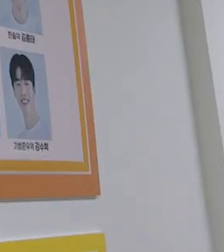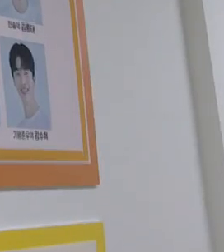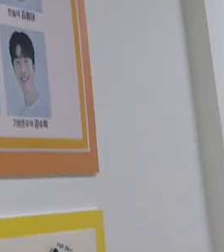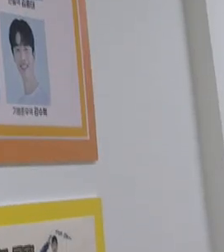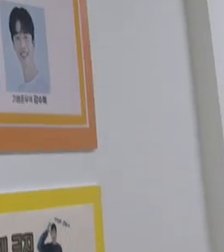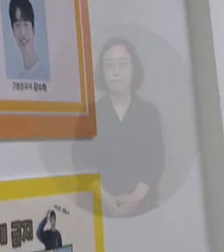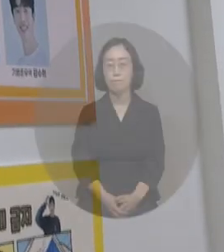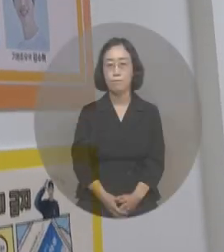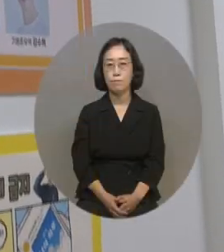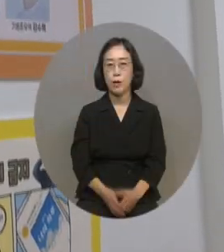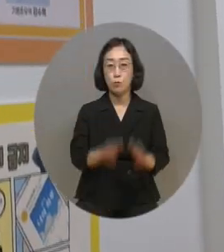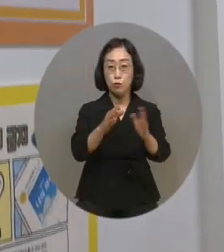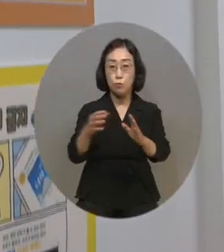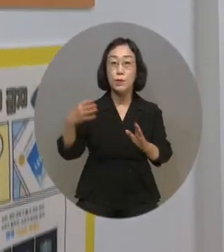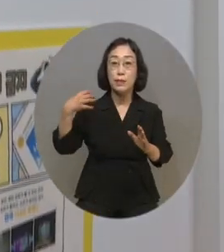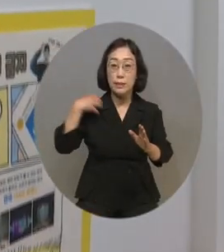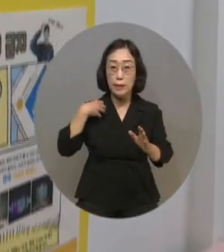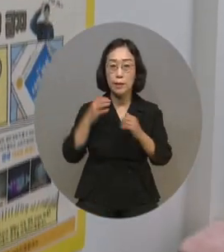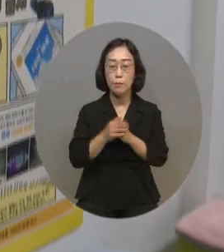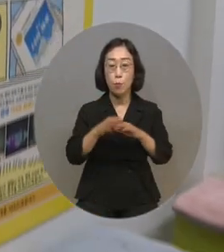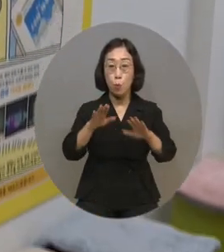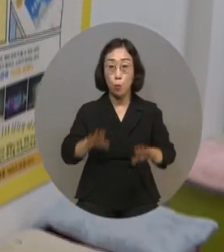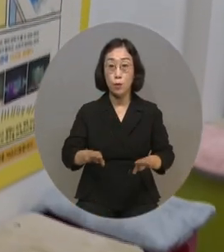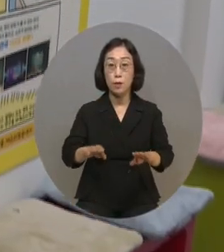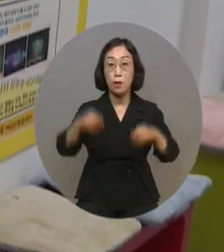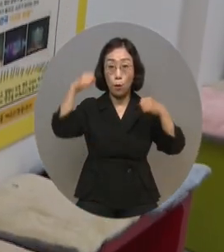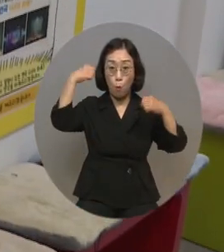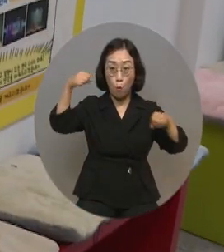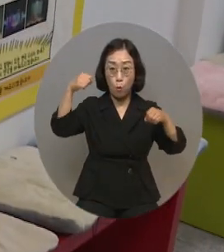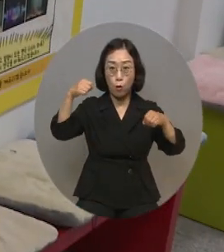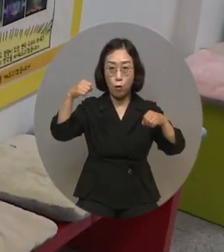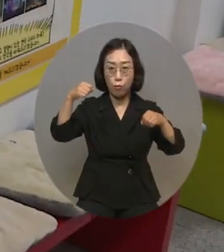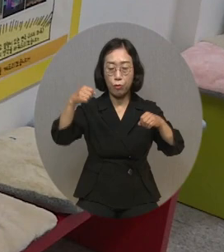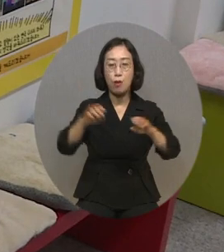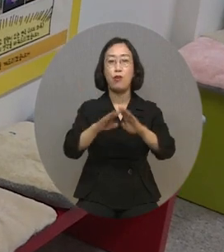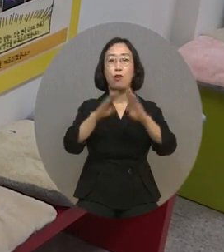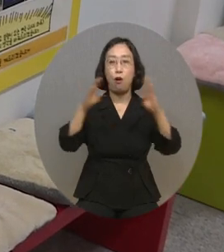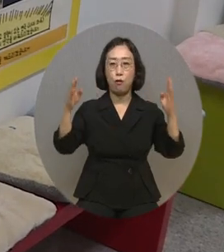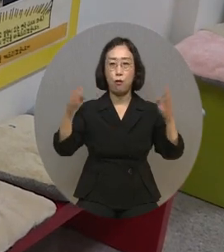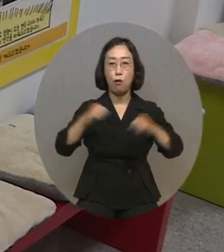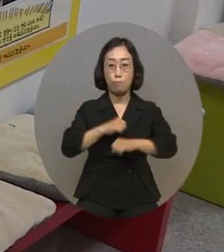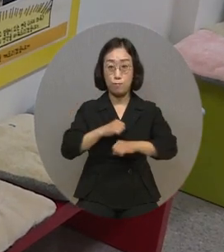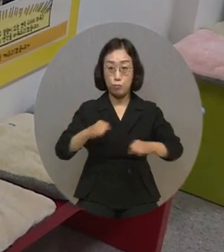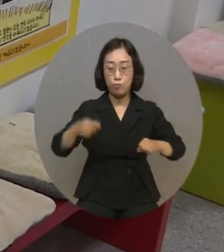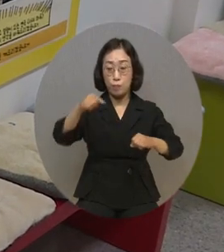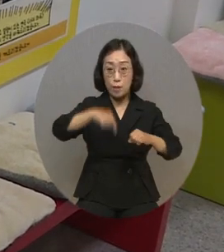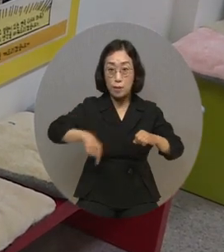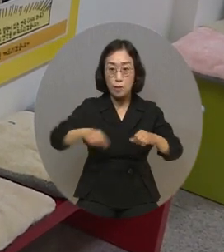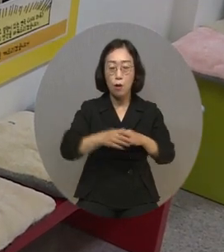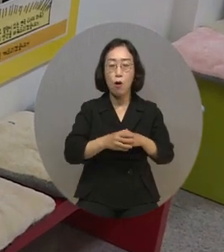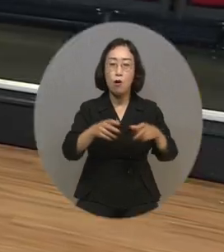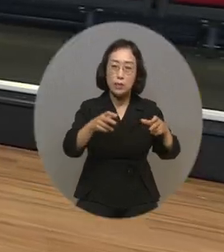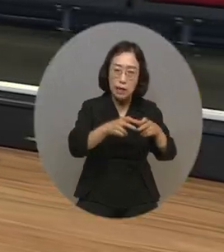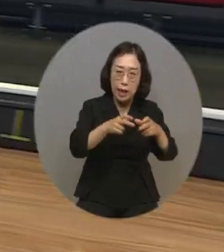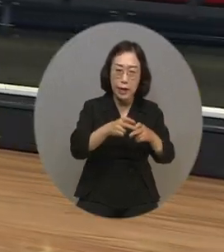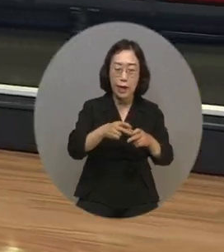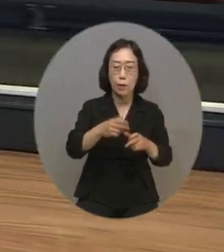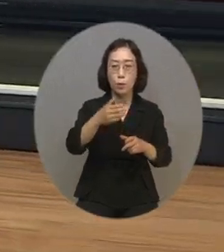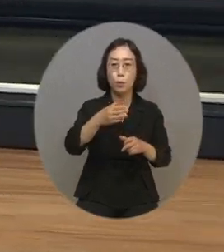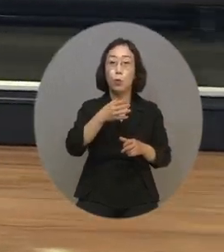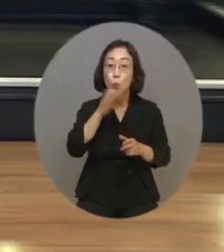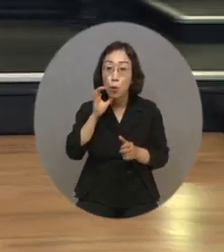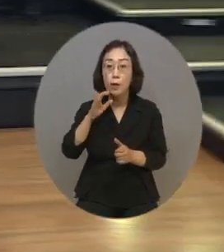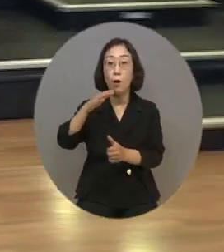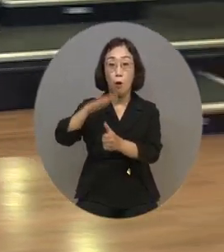주최 측은 이번 공연을 열린 객석으로 확장하여 자폐나 발달장애인, 노약자나 어린이 등 감각 자극에